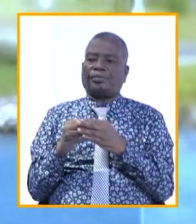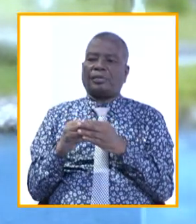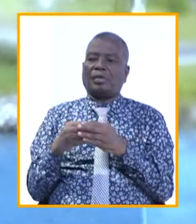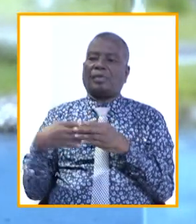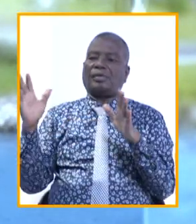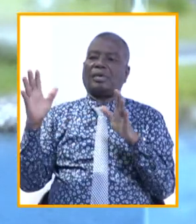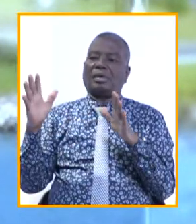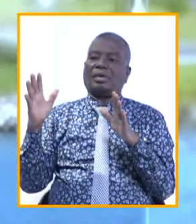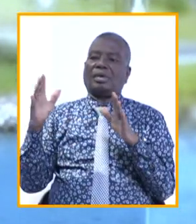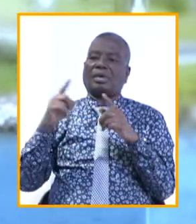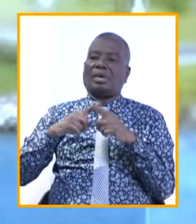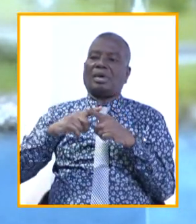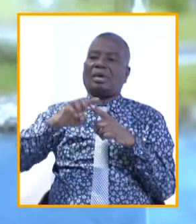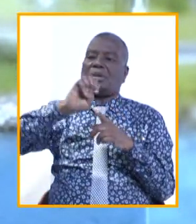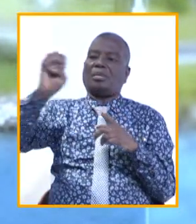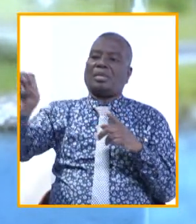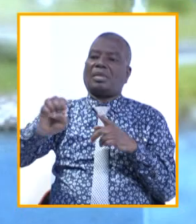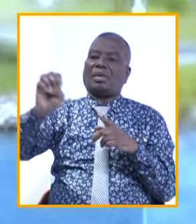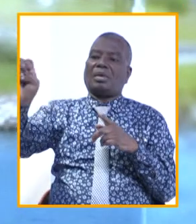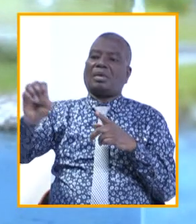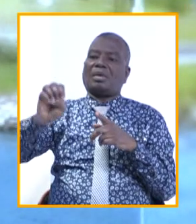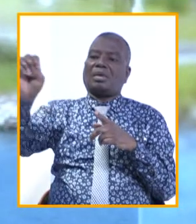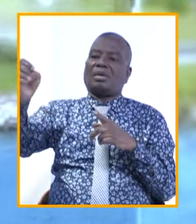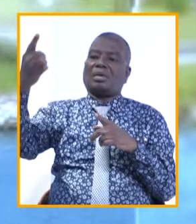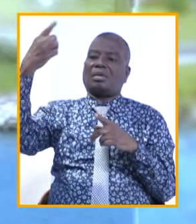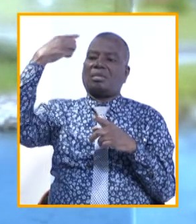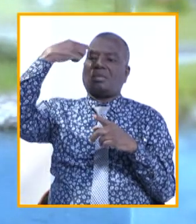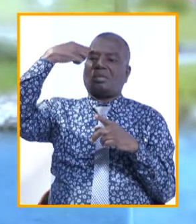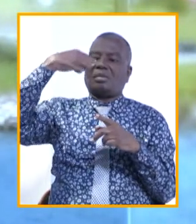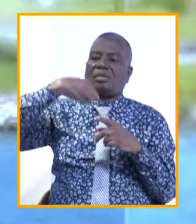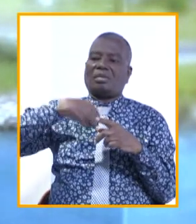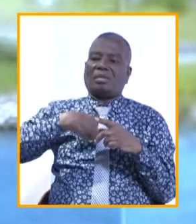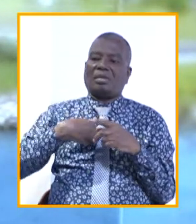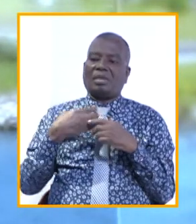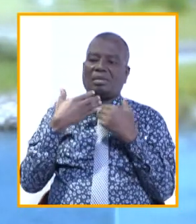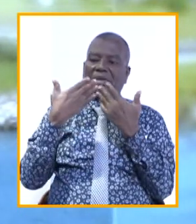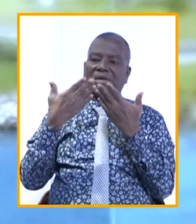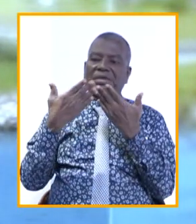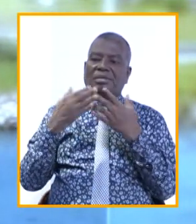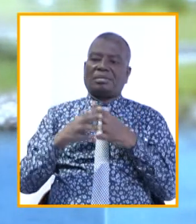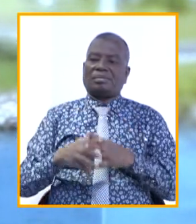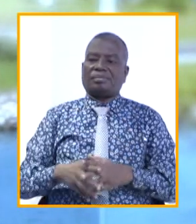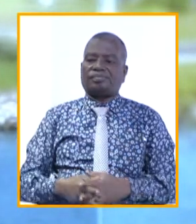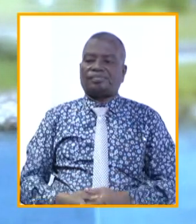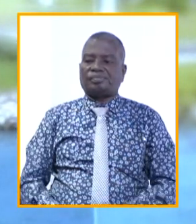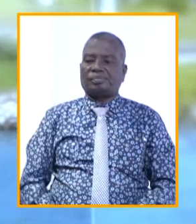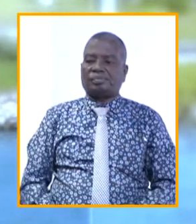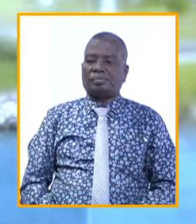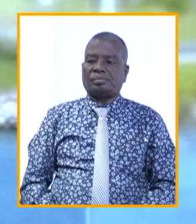Voilà, merci de nous avoir suivis. Excellent début de semaine à toutes et à tous sur votre chaîne RTI1.